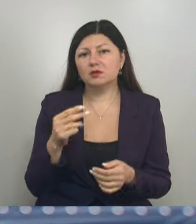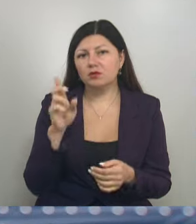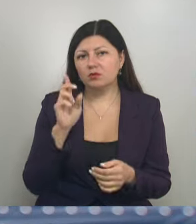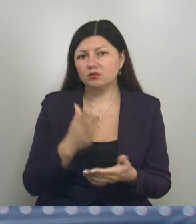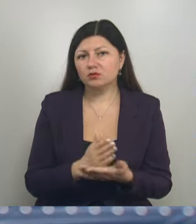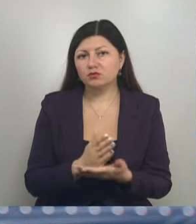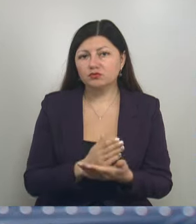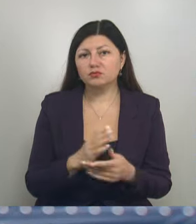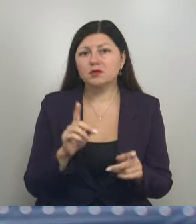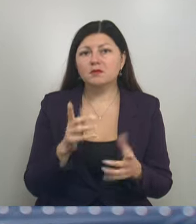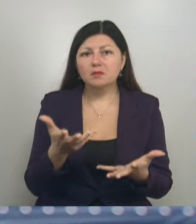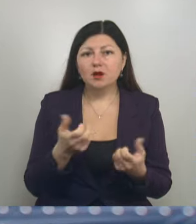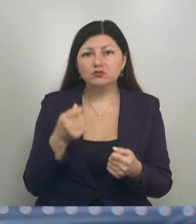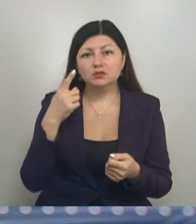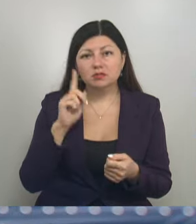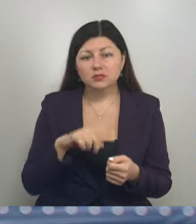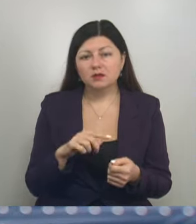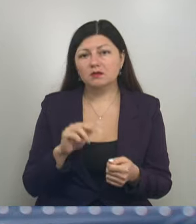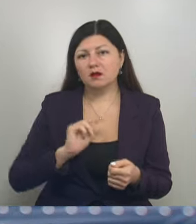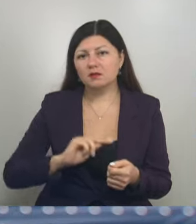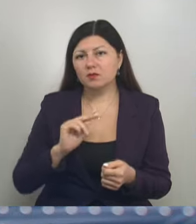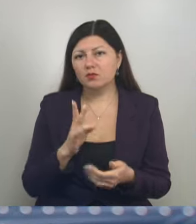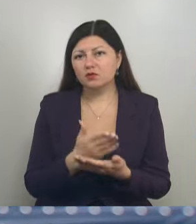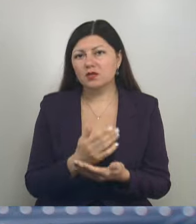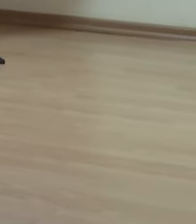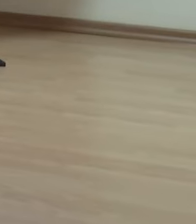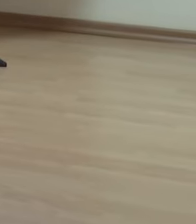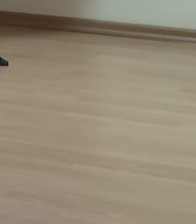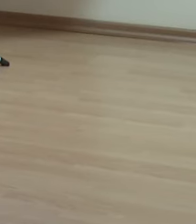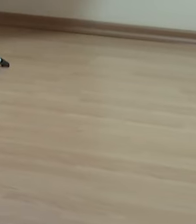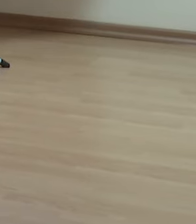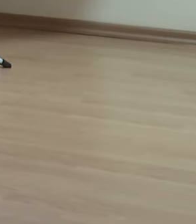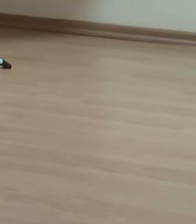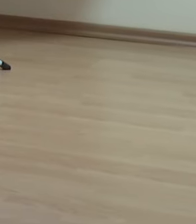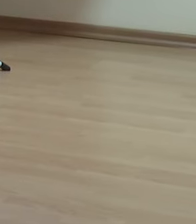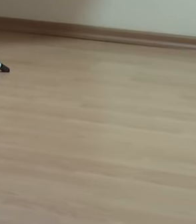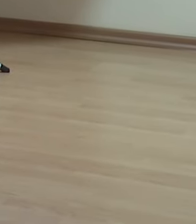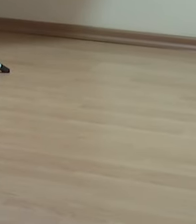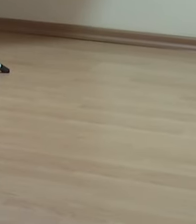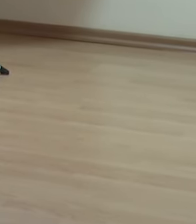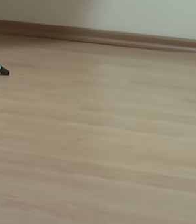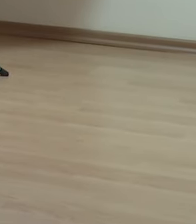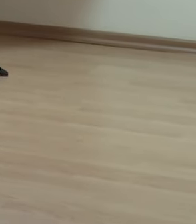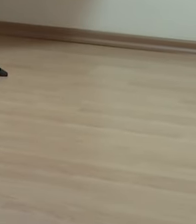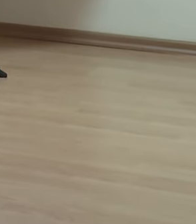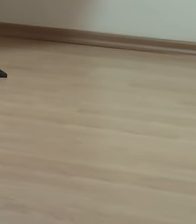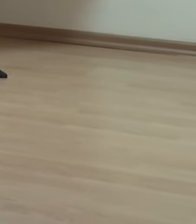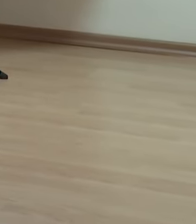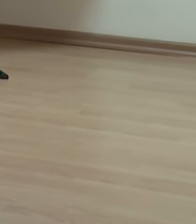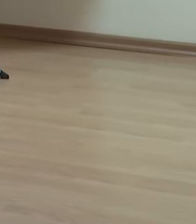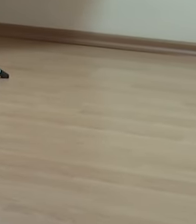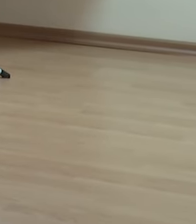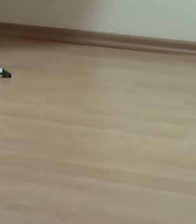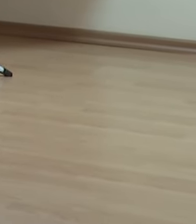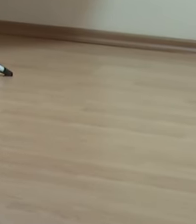же отработали на практике. Как это было, расскажет Дарья Яковлева. Полной грудью, перед этим набирая воздух максимально, сколько